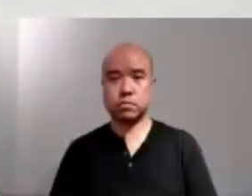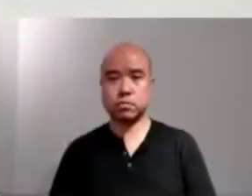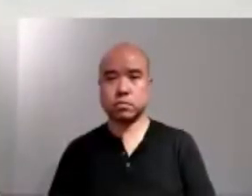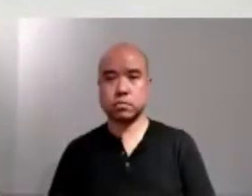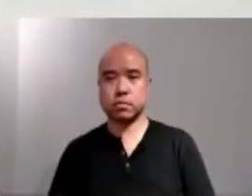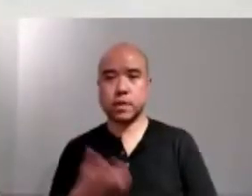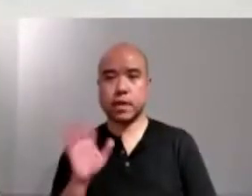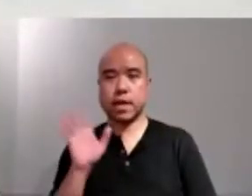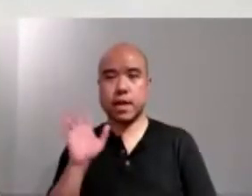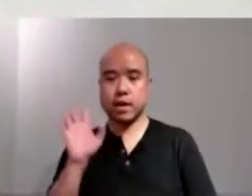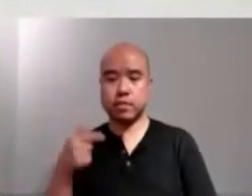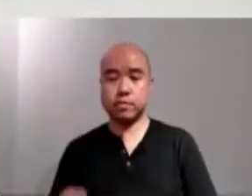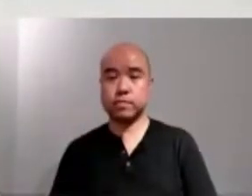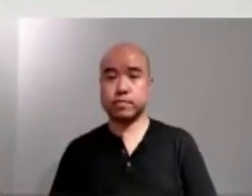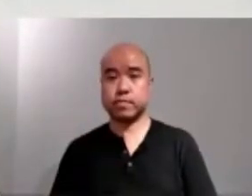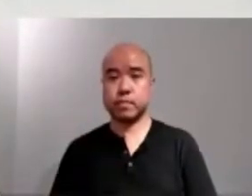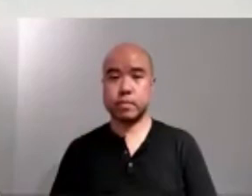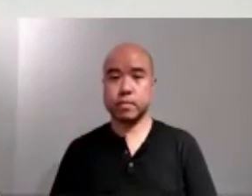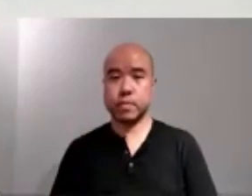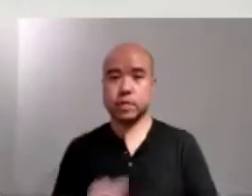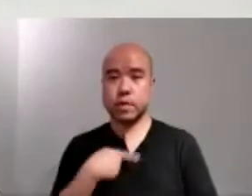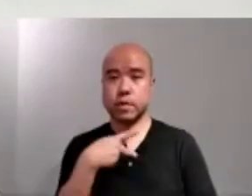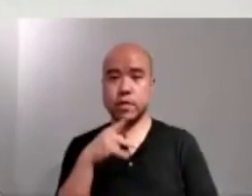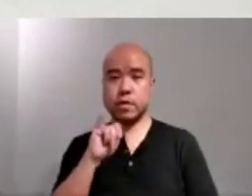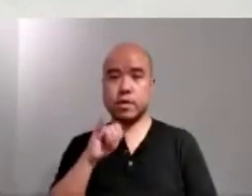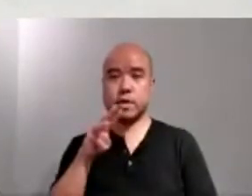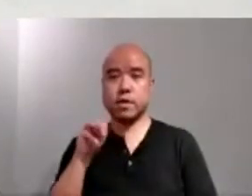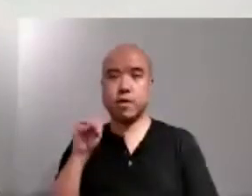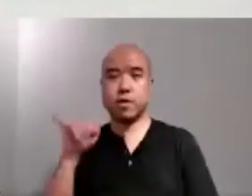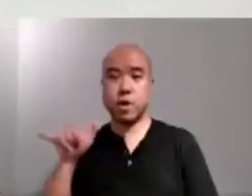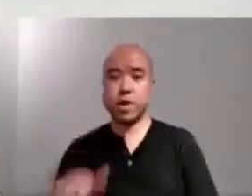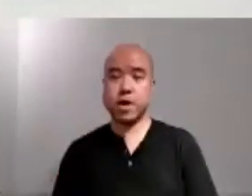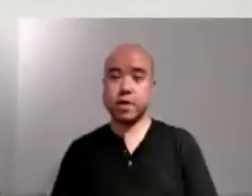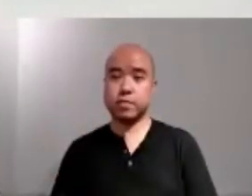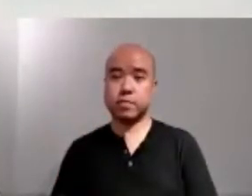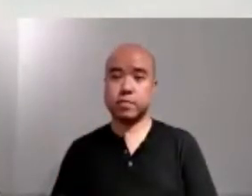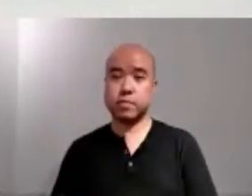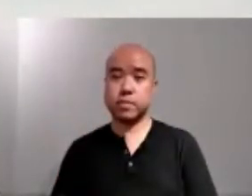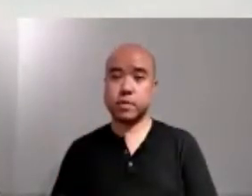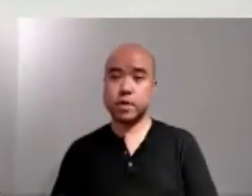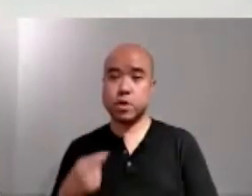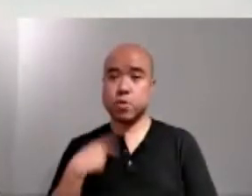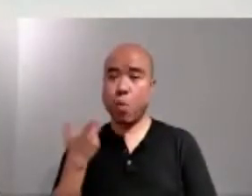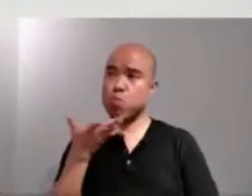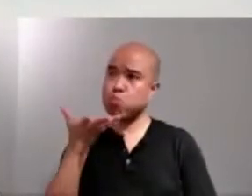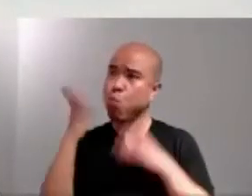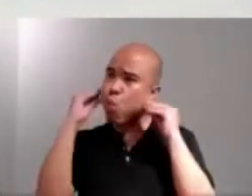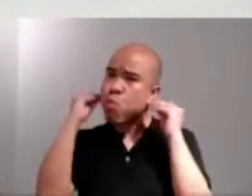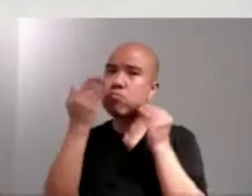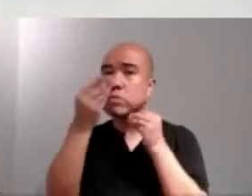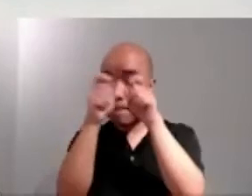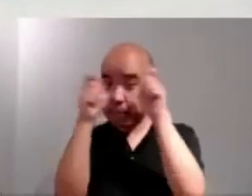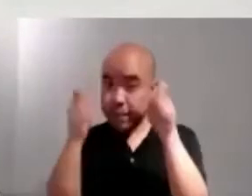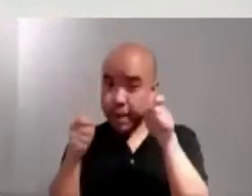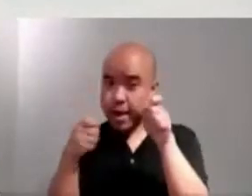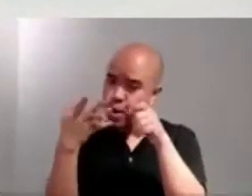Hello, 大家好，我是 Kimmy 李曉玲，今天会在 Instagram Story 那里看看大家留言的问题，回答一下你们想知道的我的